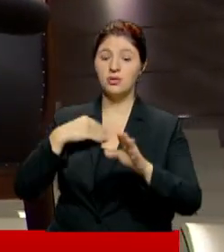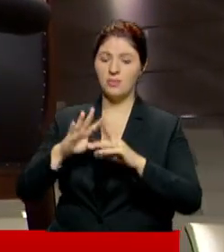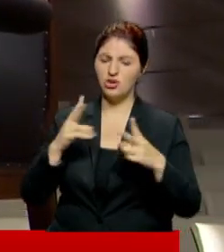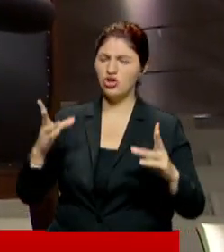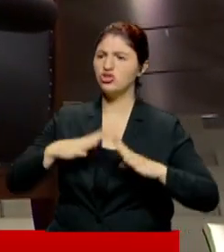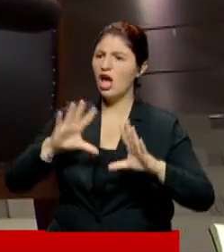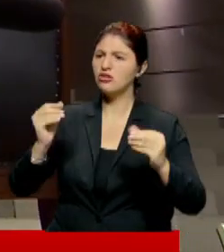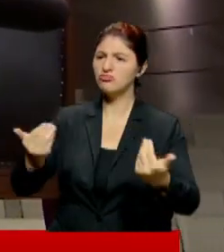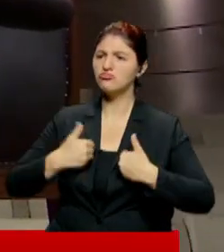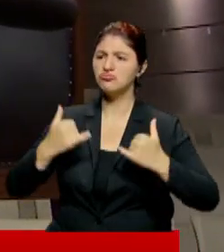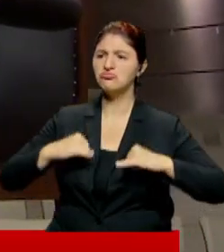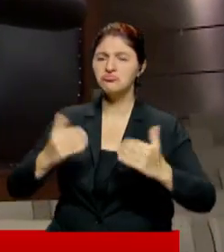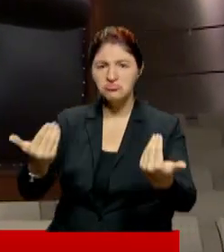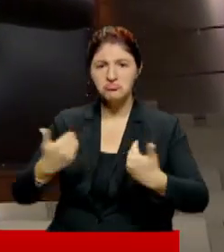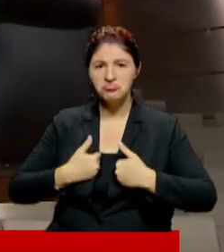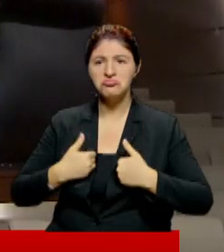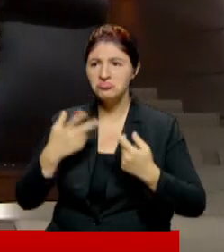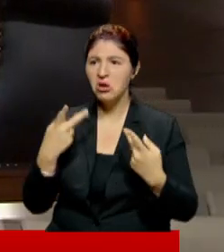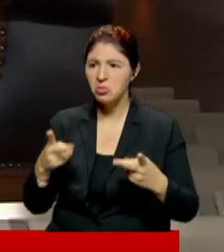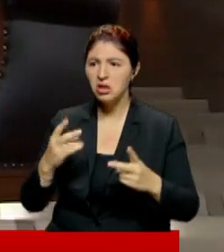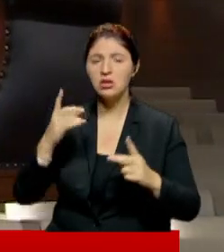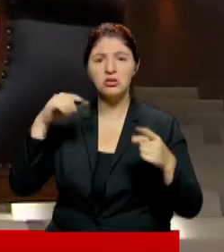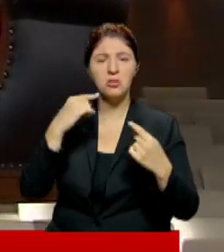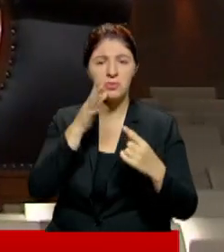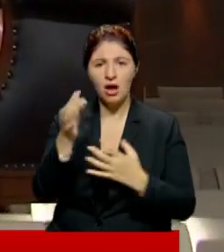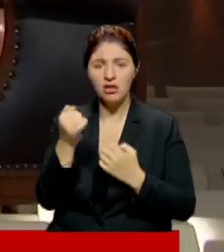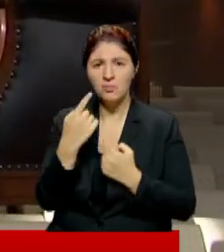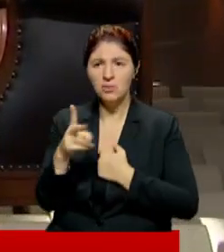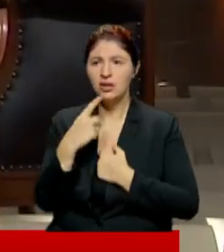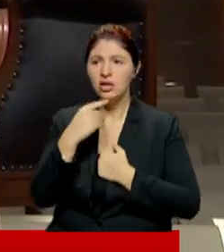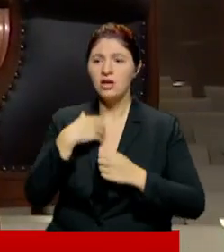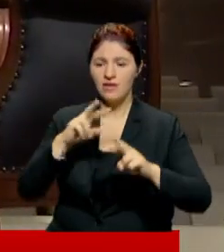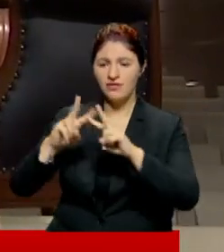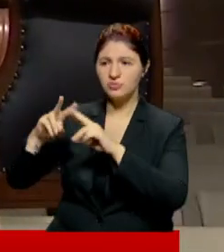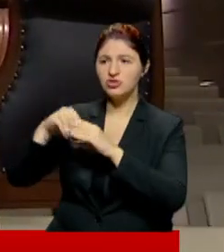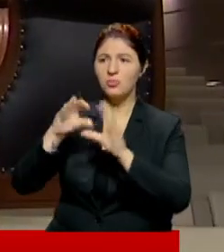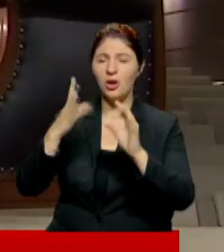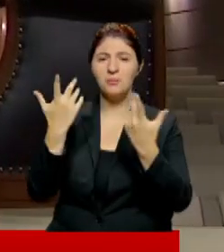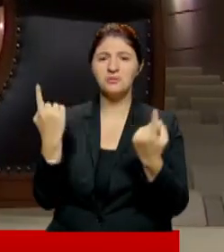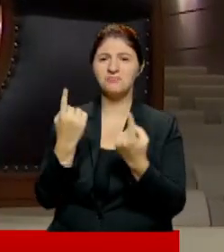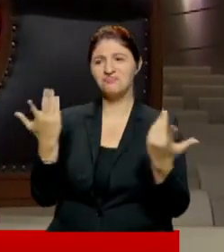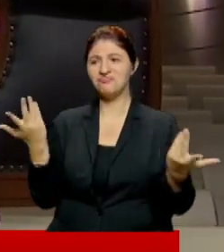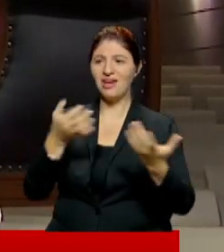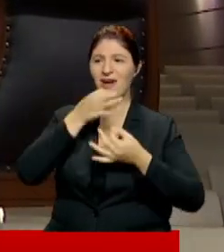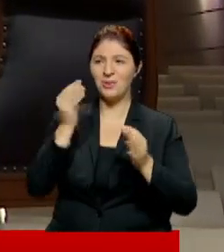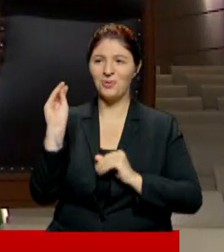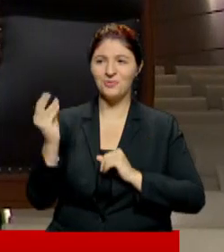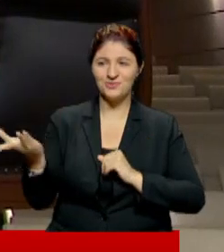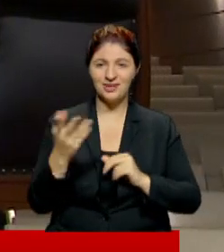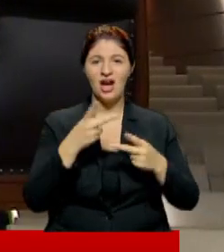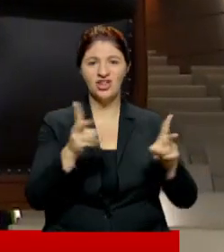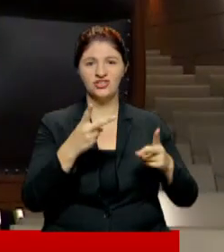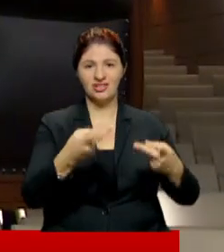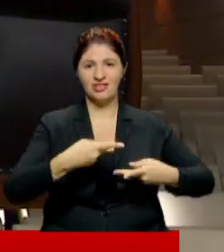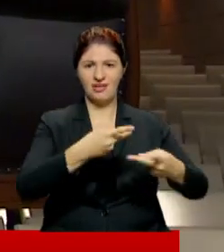açık arzu eden Herkes gelip rahatlıkta ve yetkililerden bilgi alabilir diye Kendi internet sitesini de böyle bir haber koymuş